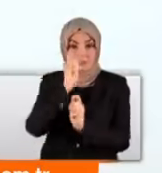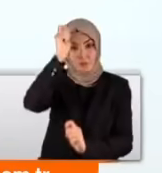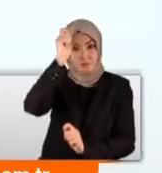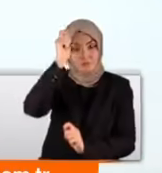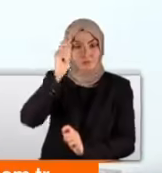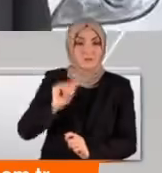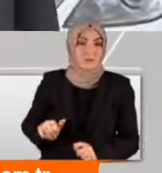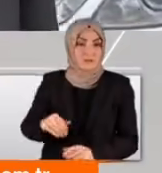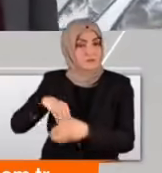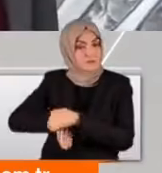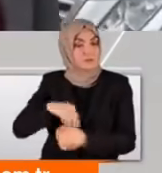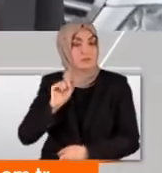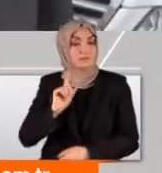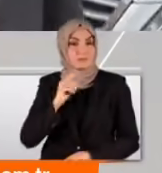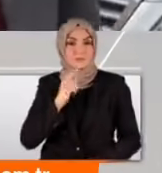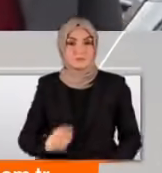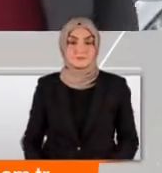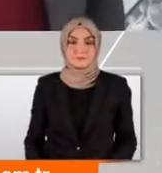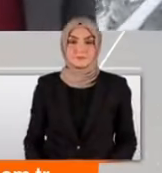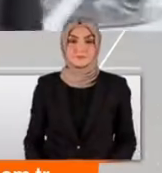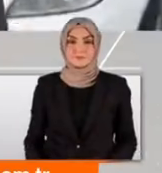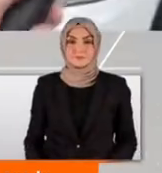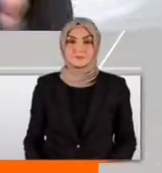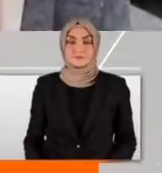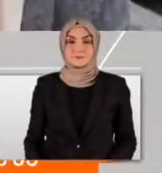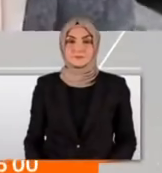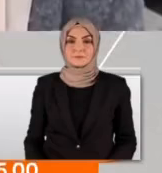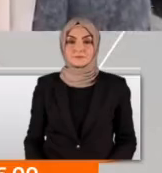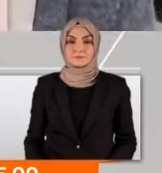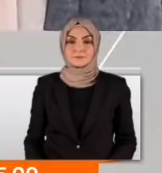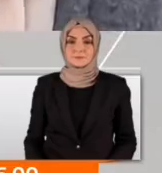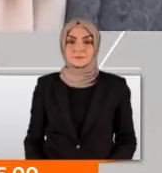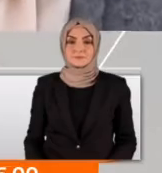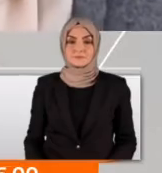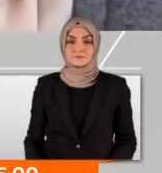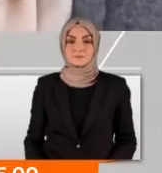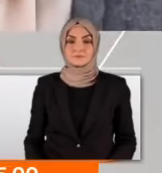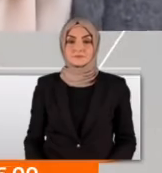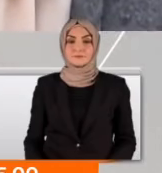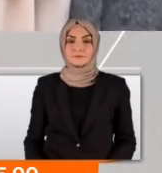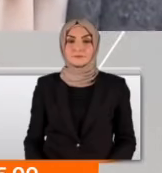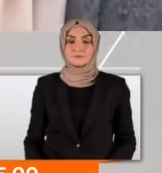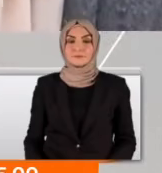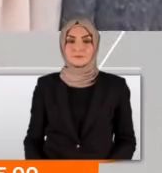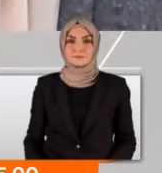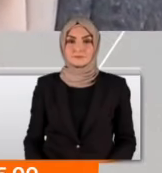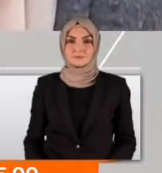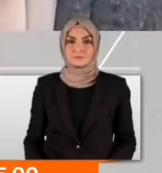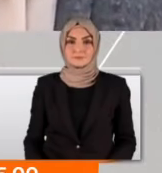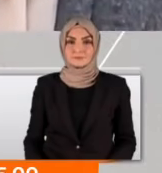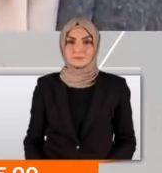taşımanız ve yağmur ya Nasıl asit olunca Tabii muhakkak zararı var ama